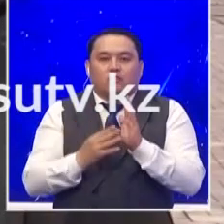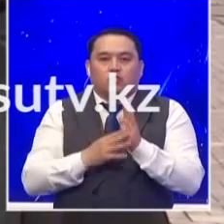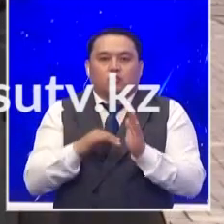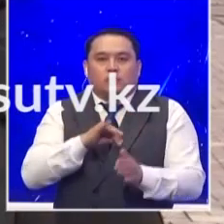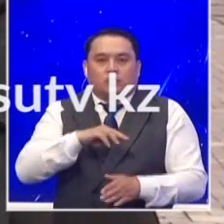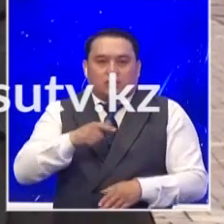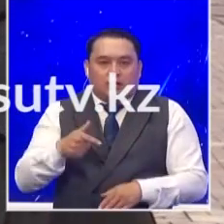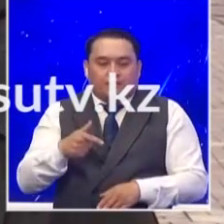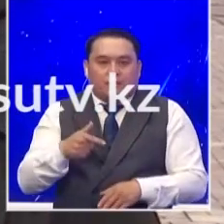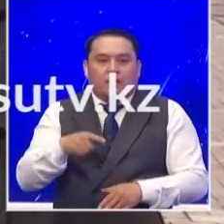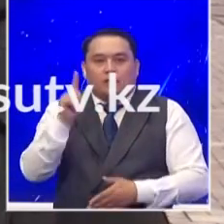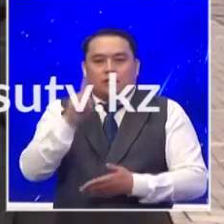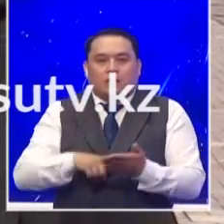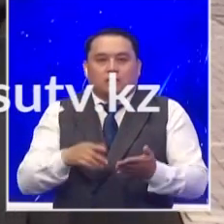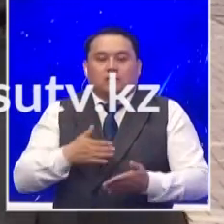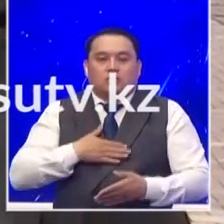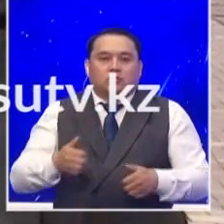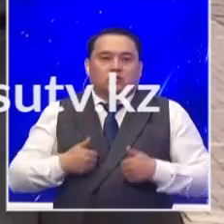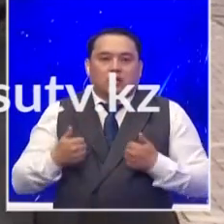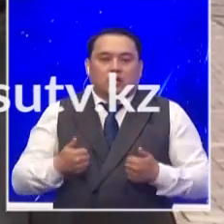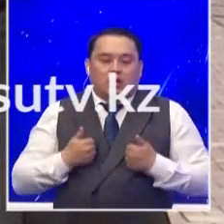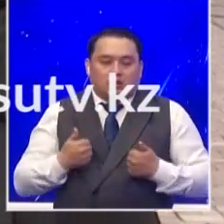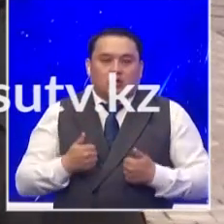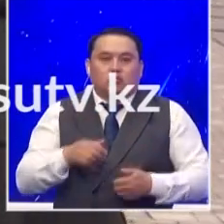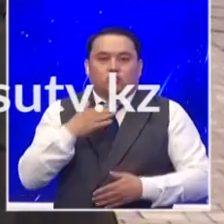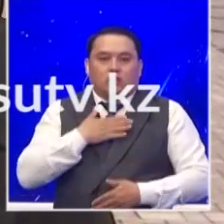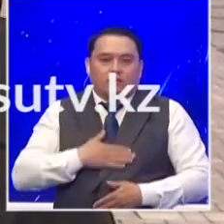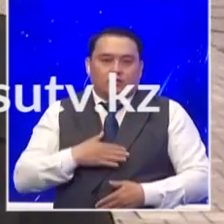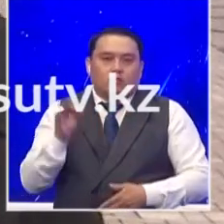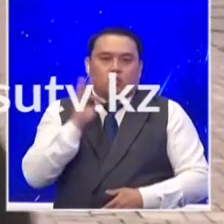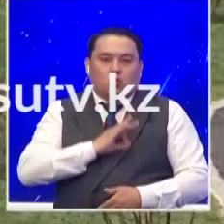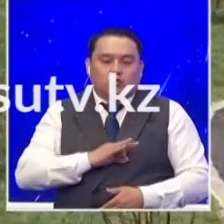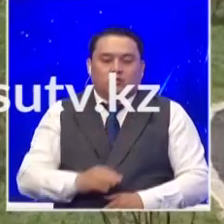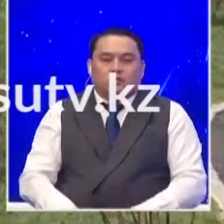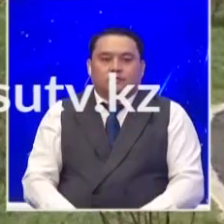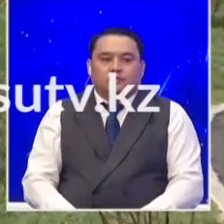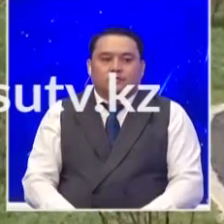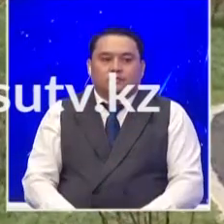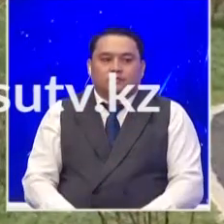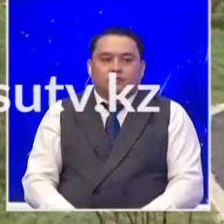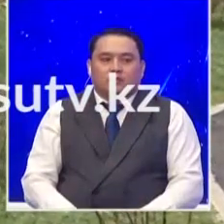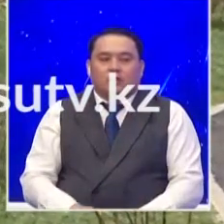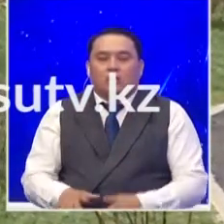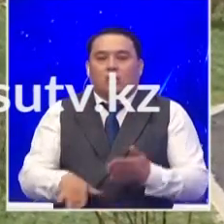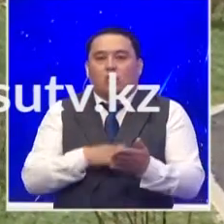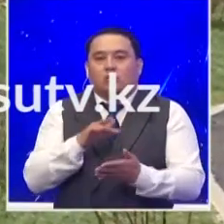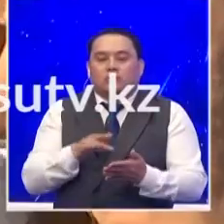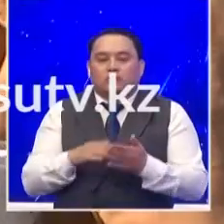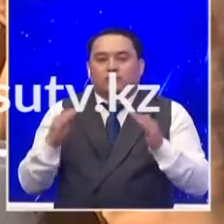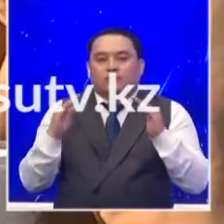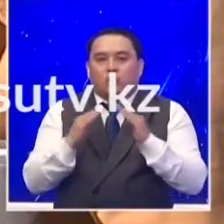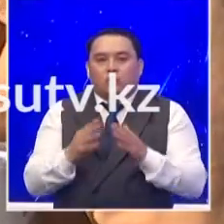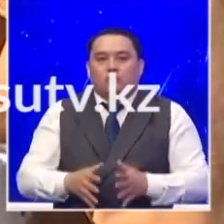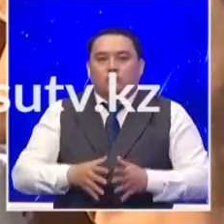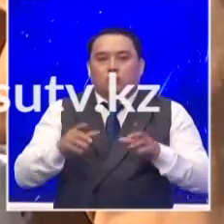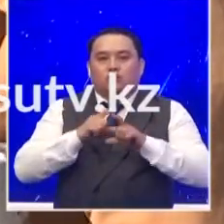миллионов тенге. Надеюсь, наши старания оценят местные жители и с удовольствием будут пользоваться во благо. Появится в коттеджном городке и новая